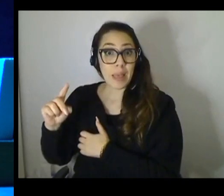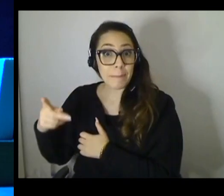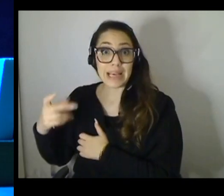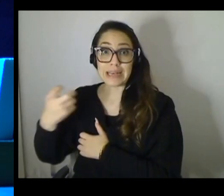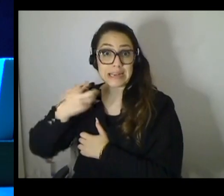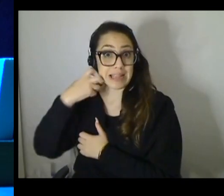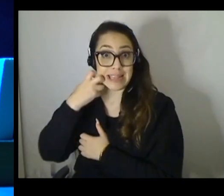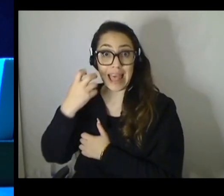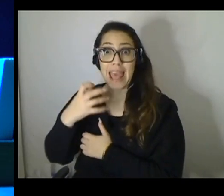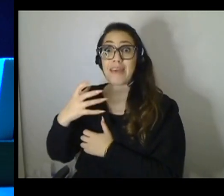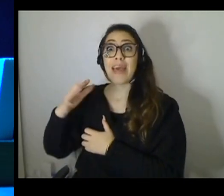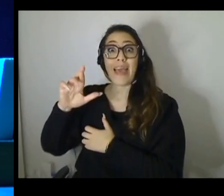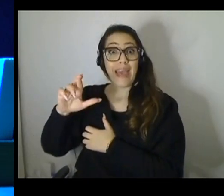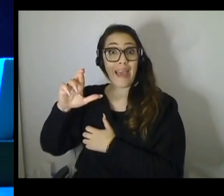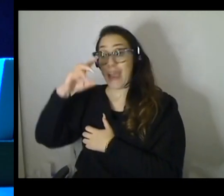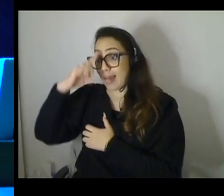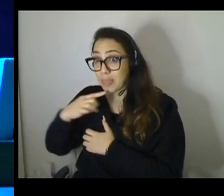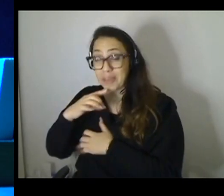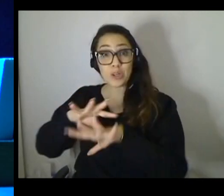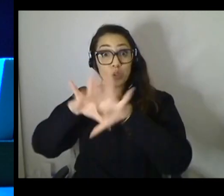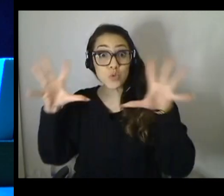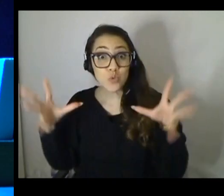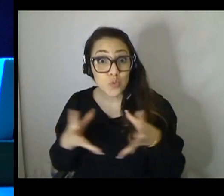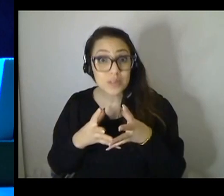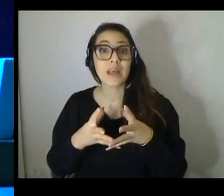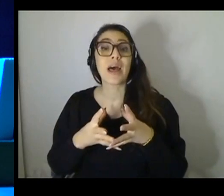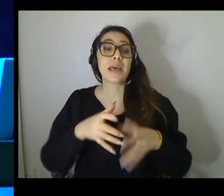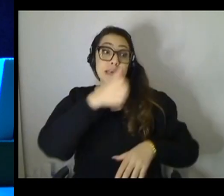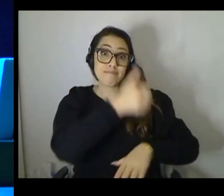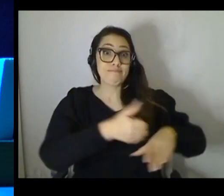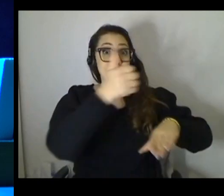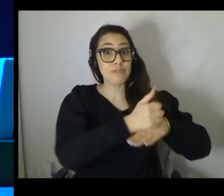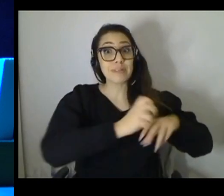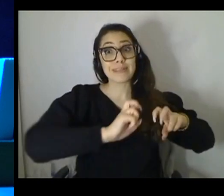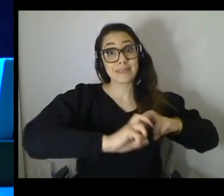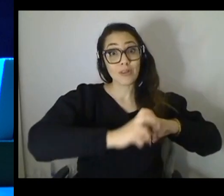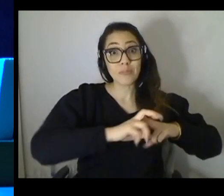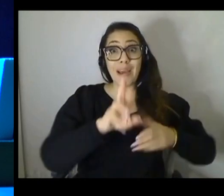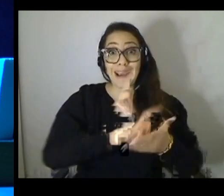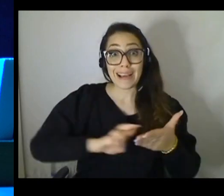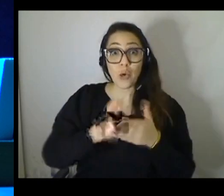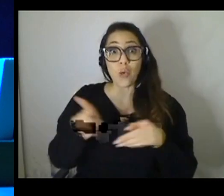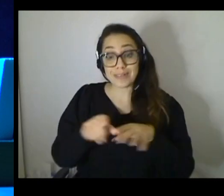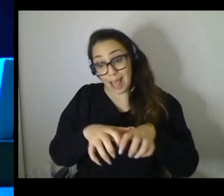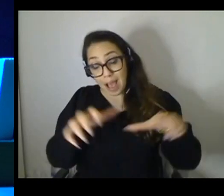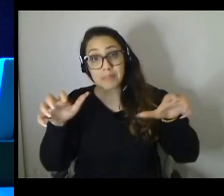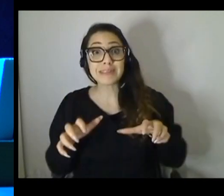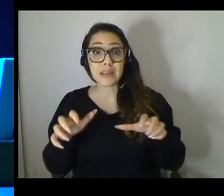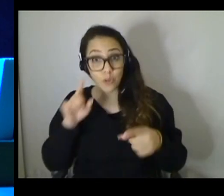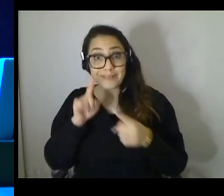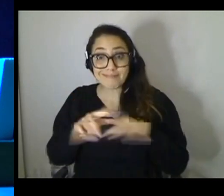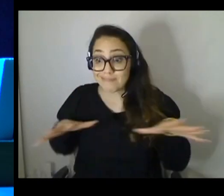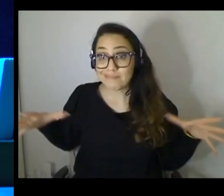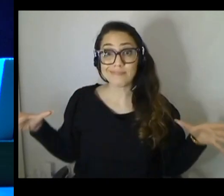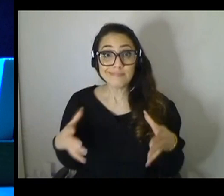ou encore la RATP, en présence des autorités organisatrices de transport régional et des administrations concernées. Eh bien, je